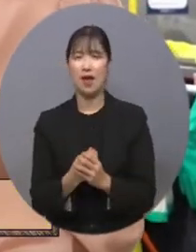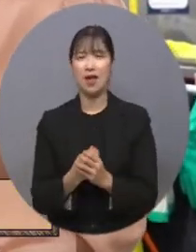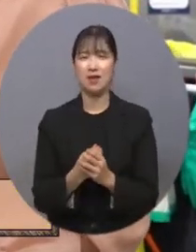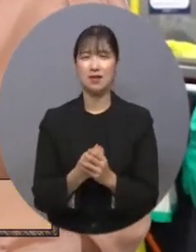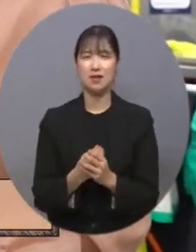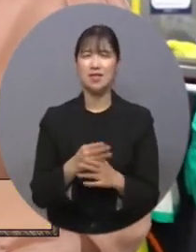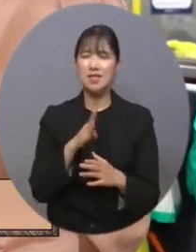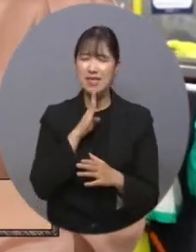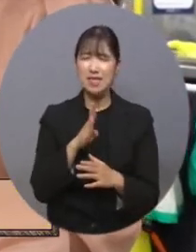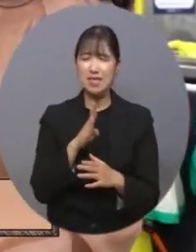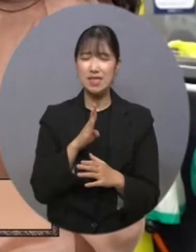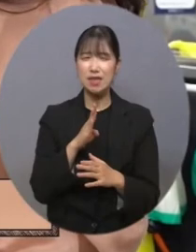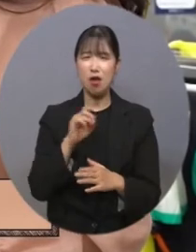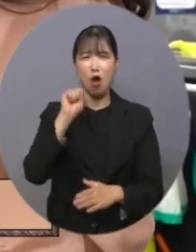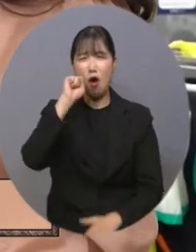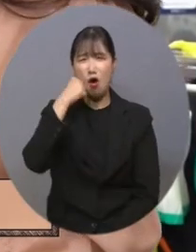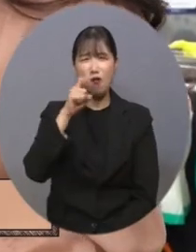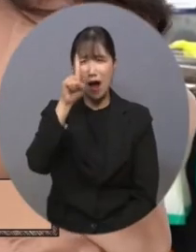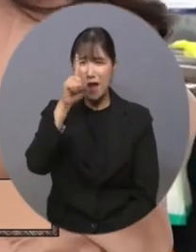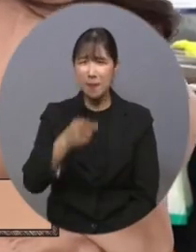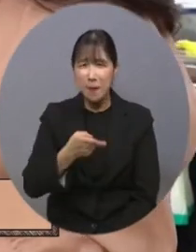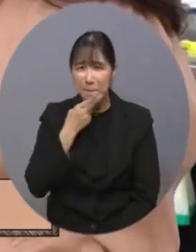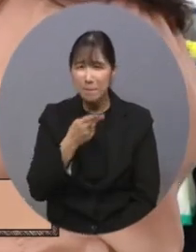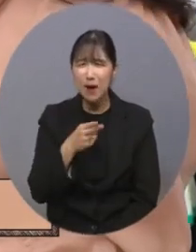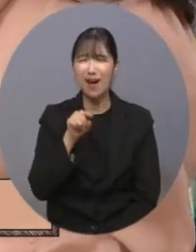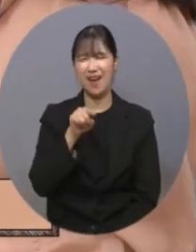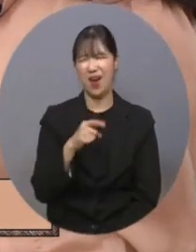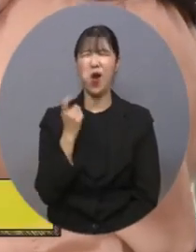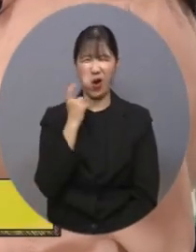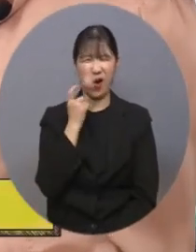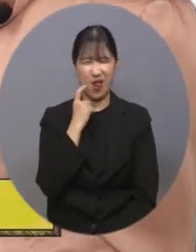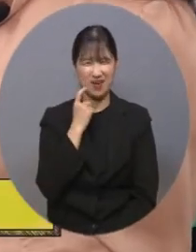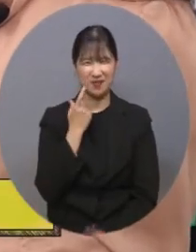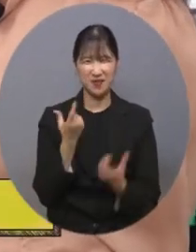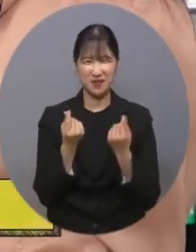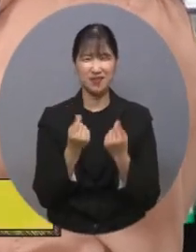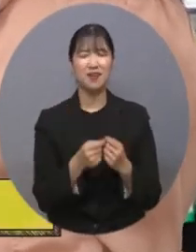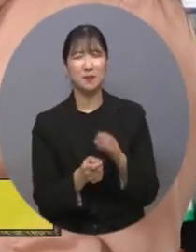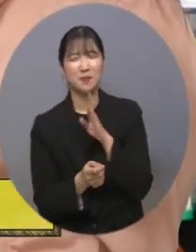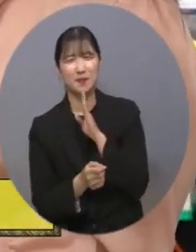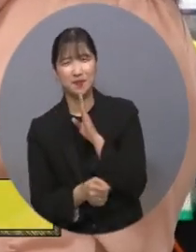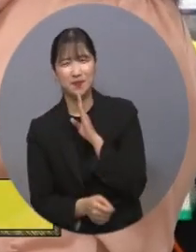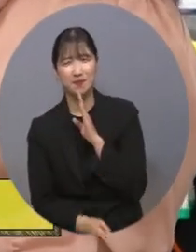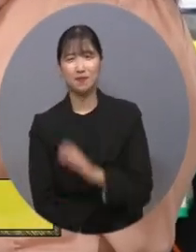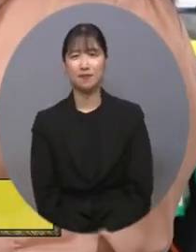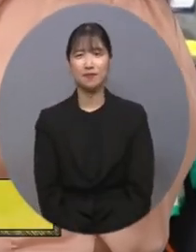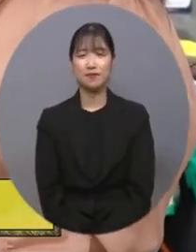아예 뭐, 어려운 점이 없다면 거짓말이죠. 그쵸.